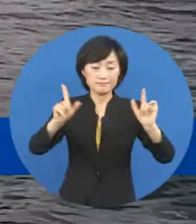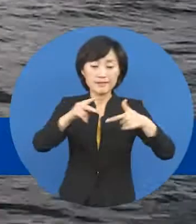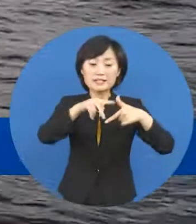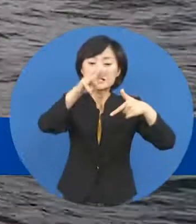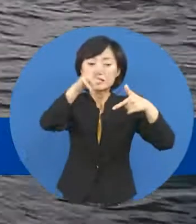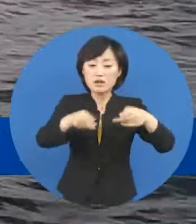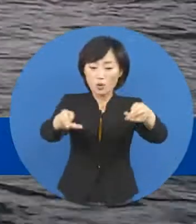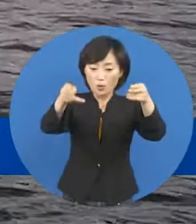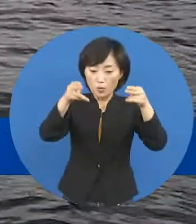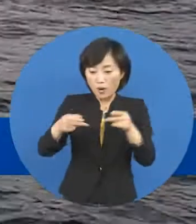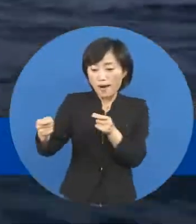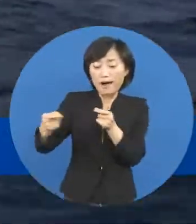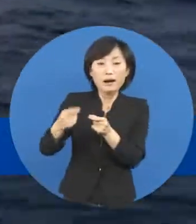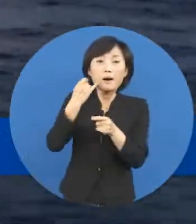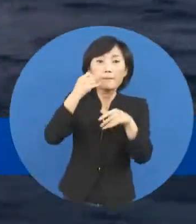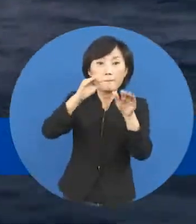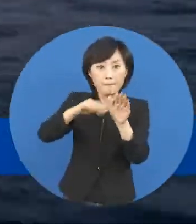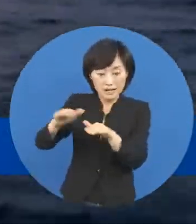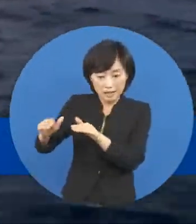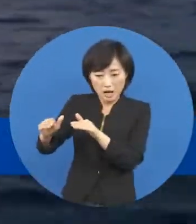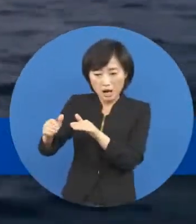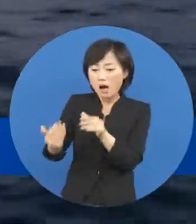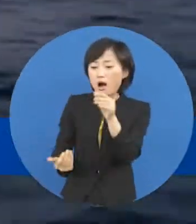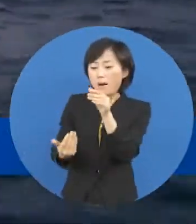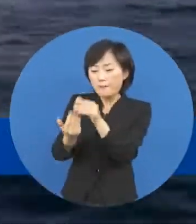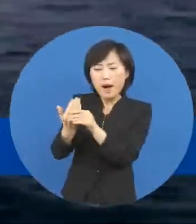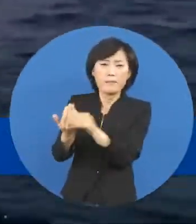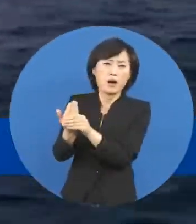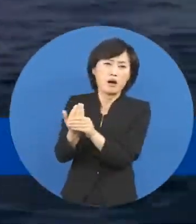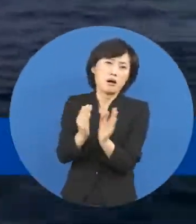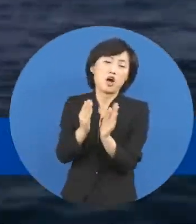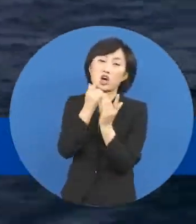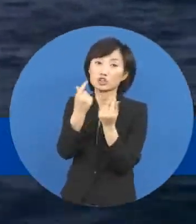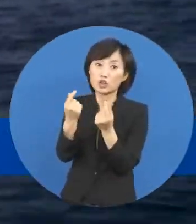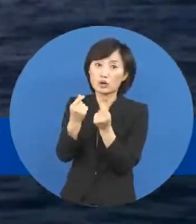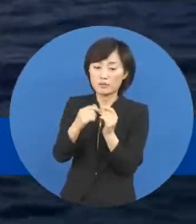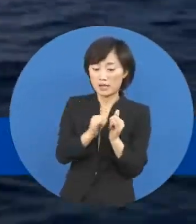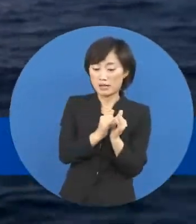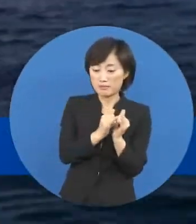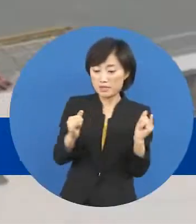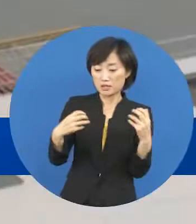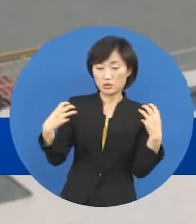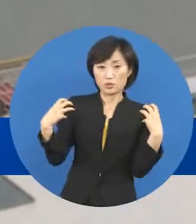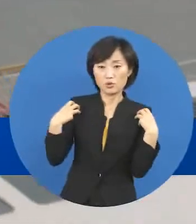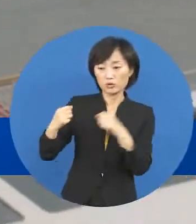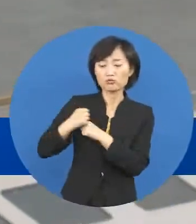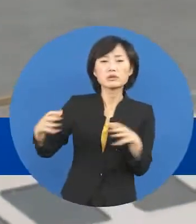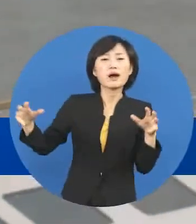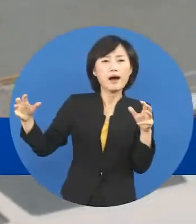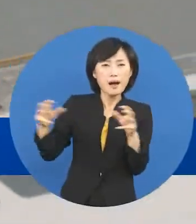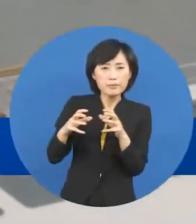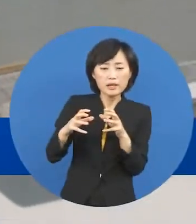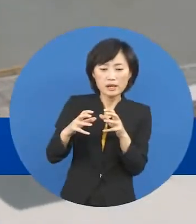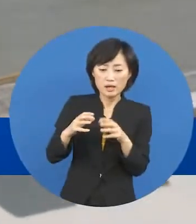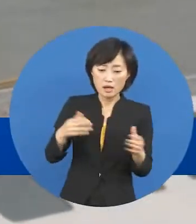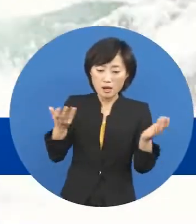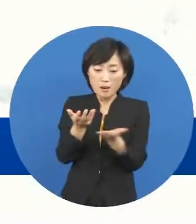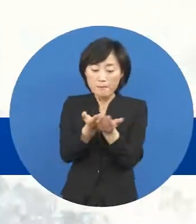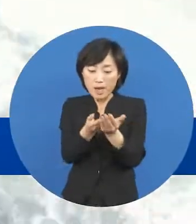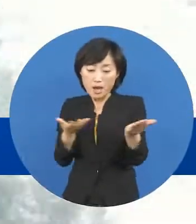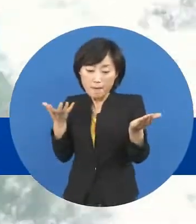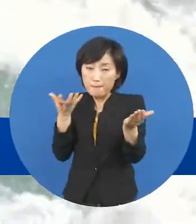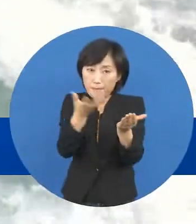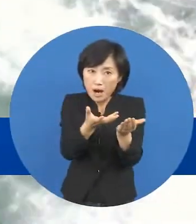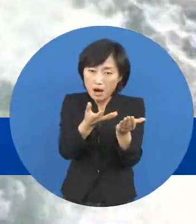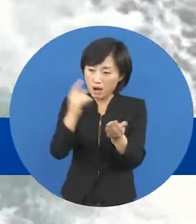23일에는 인천 대교 인근 해상에서 대규모 해양사고에 대비해 민관군 합동으로 선내 진입, 항공구조,